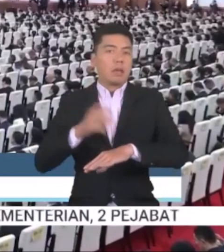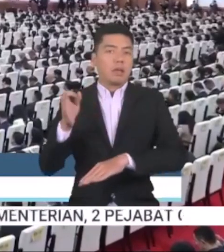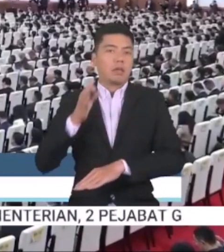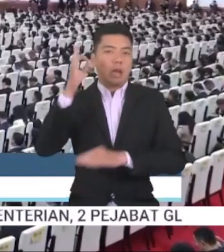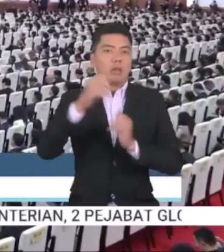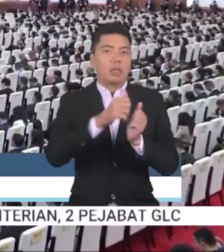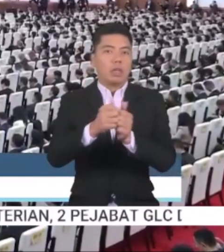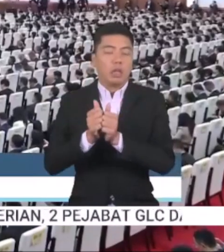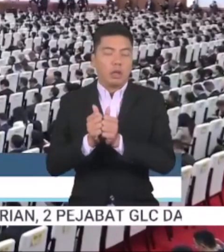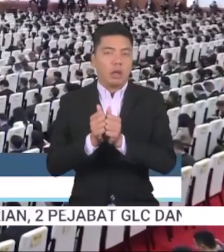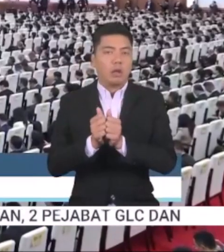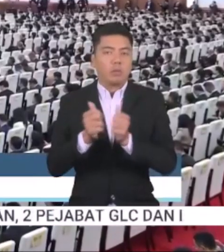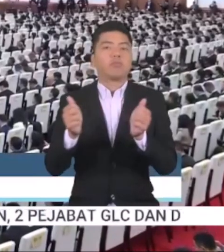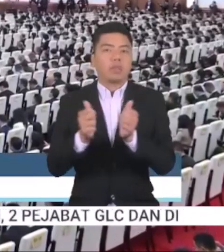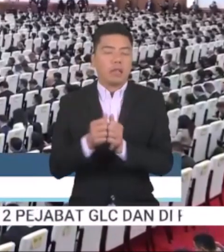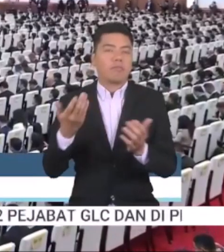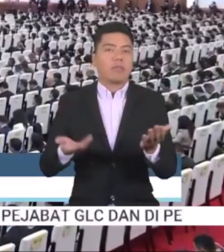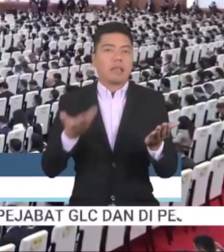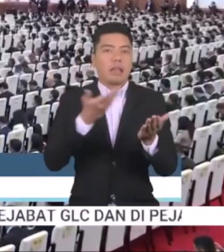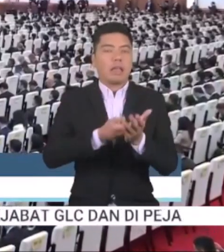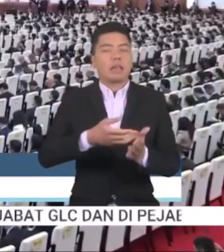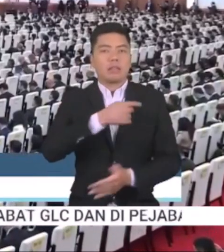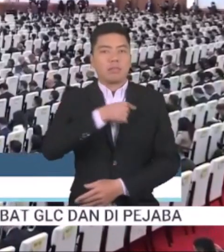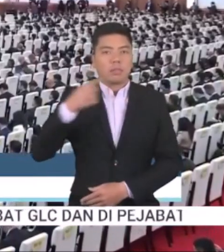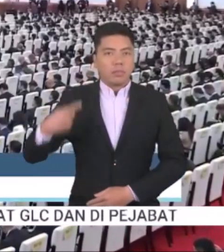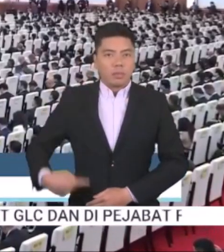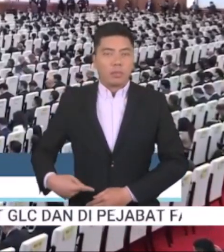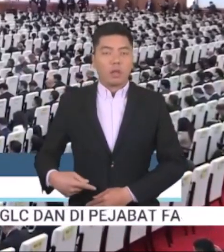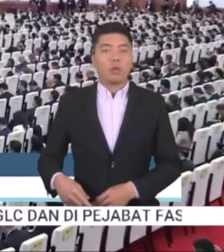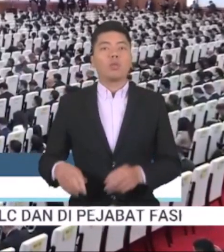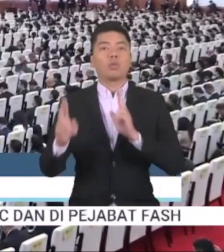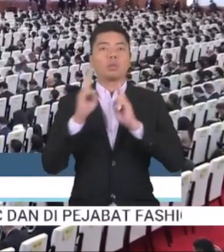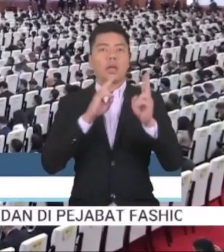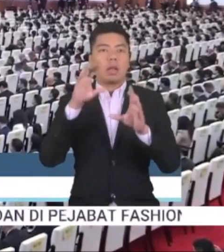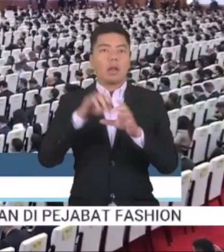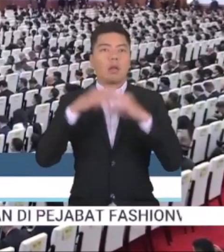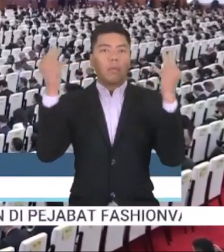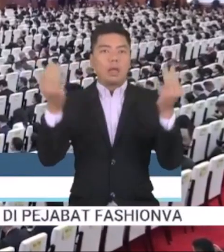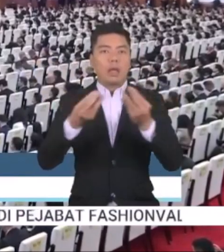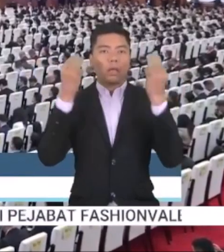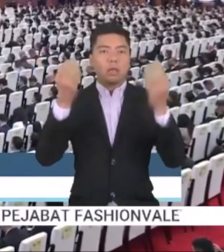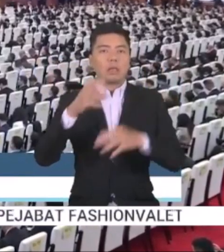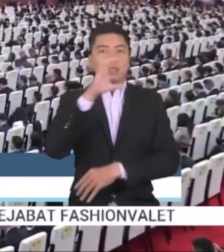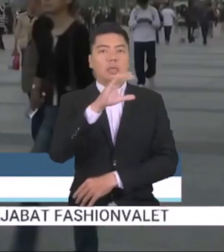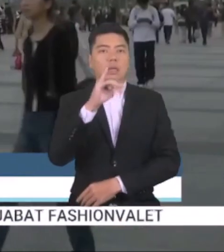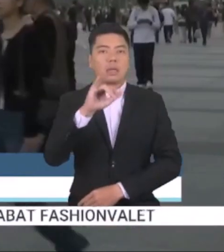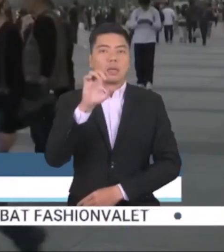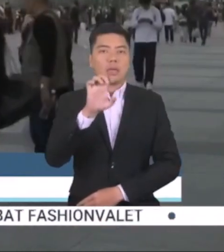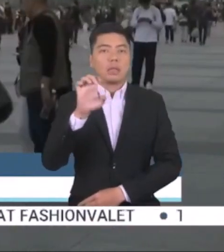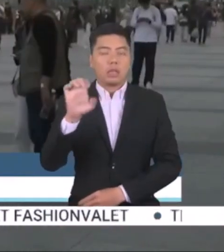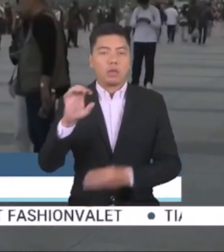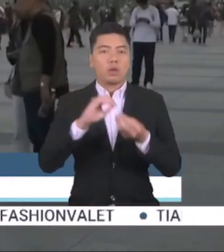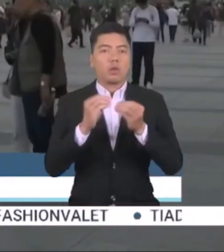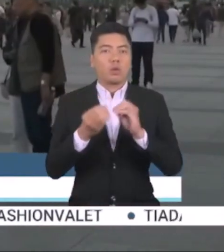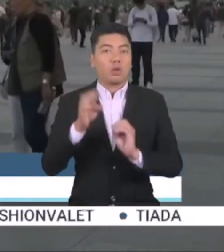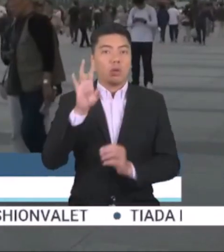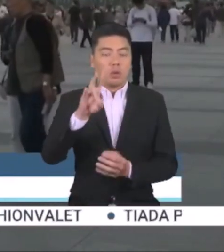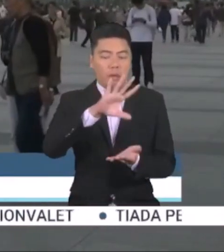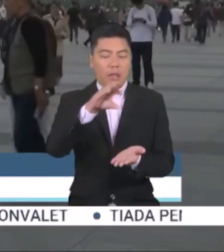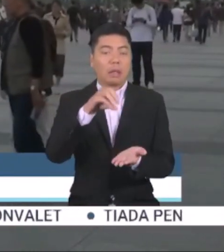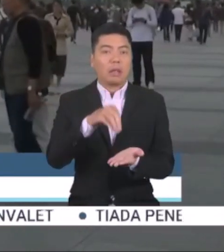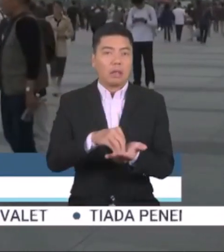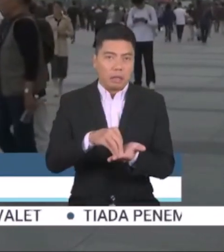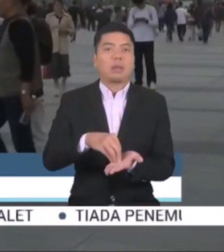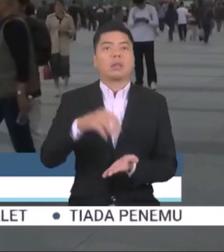bersama yang diketengahkan China. Berucap pada Majlis Pembukaan Expo Import Antarabangsa China